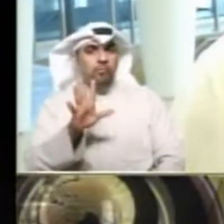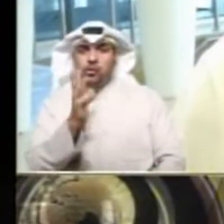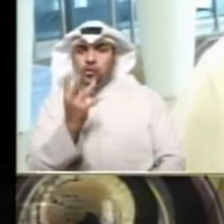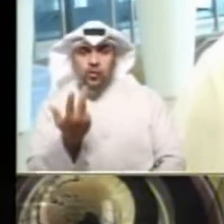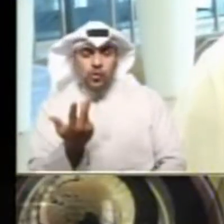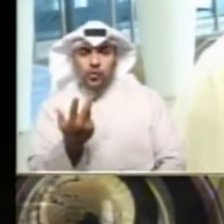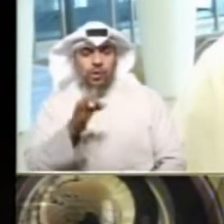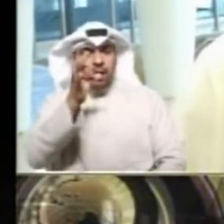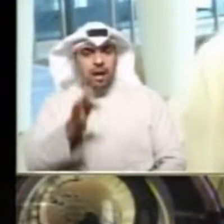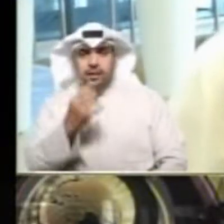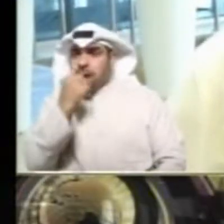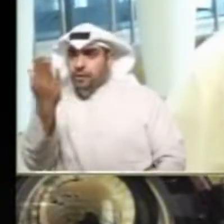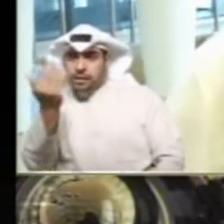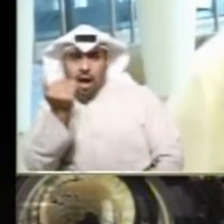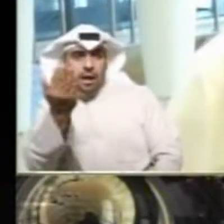مناسب ومحفز